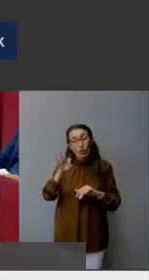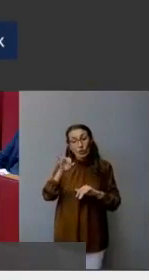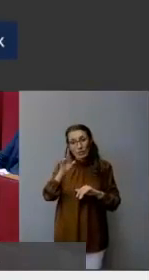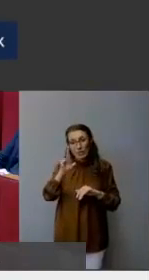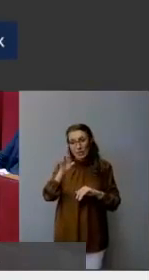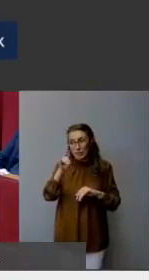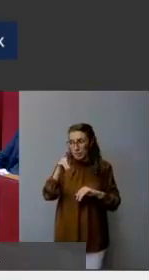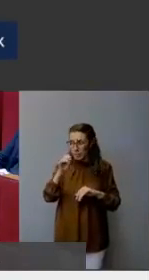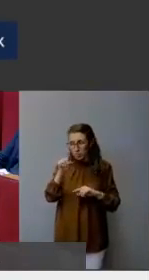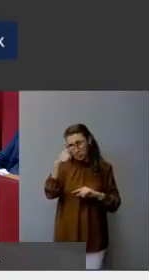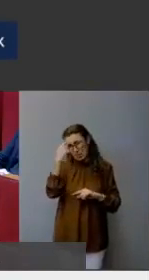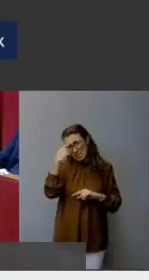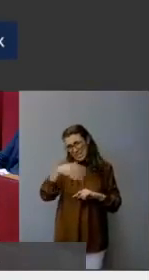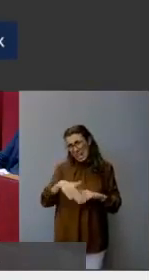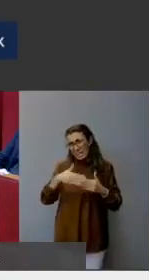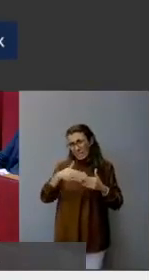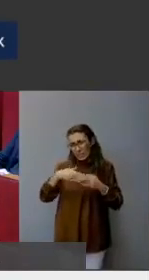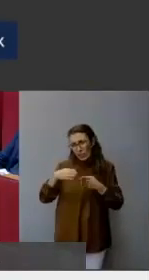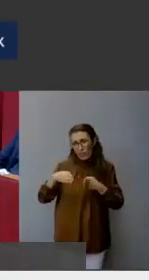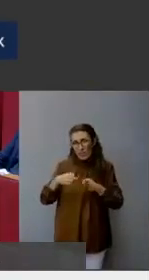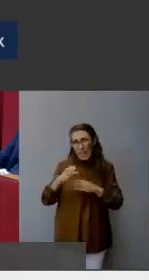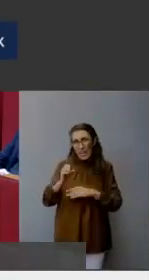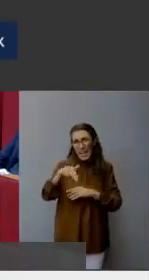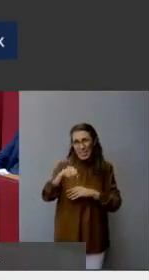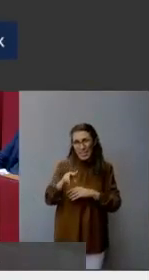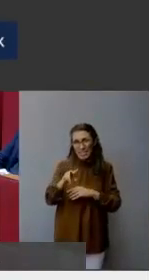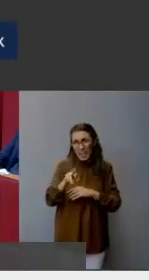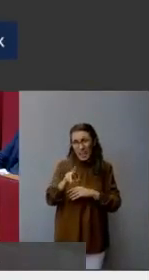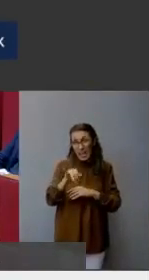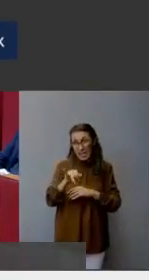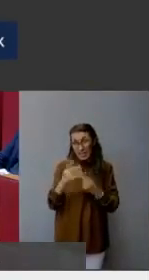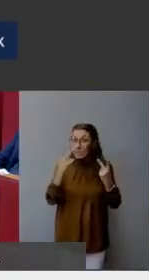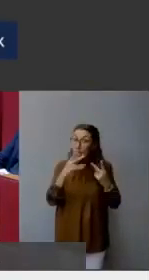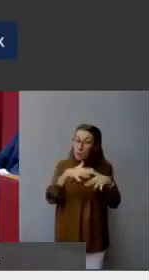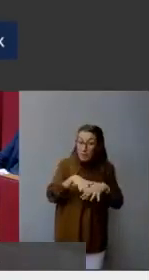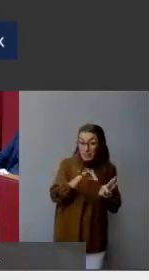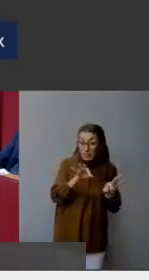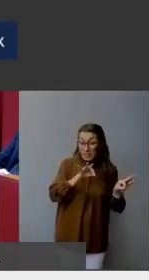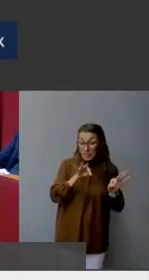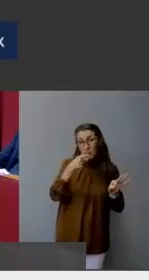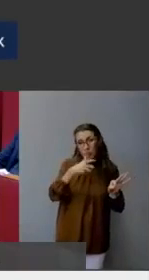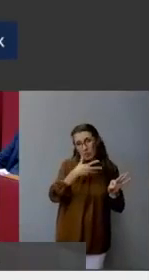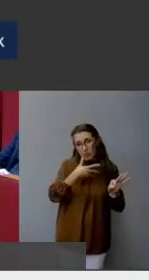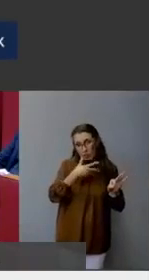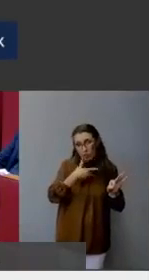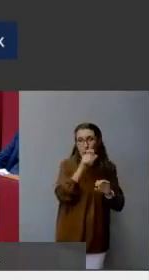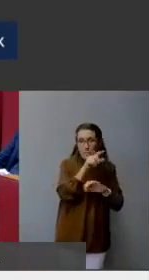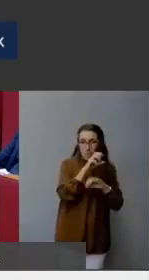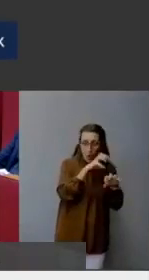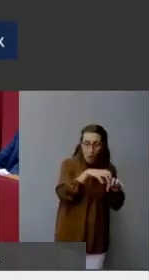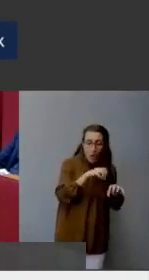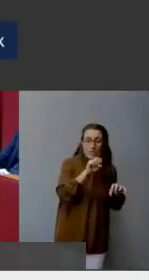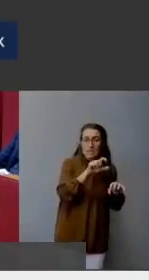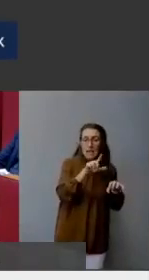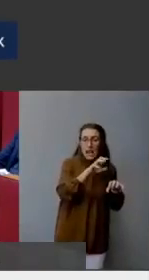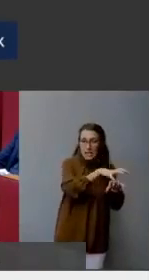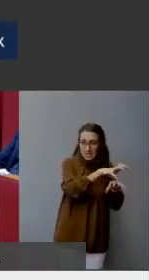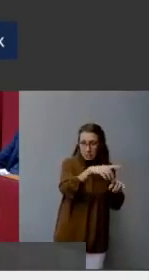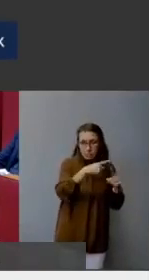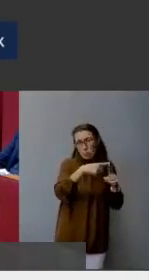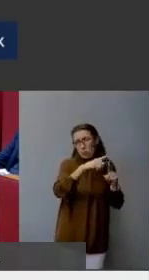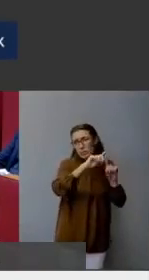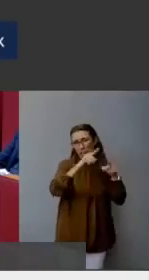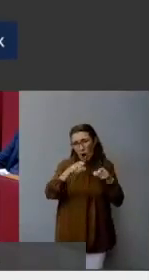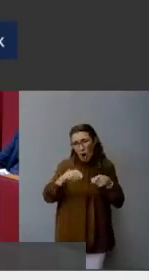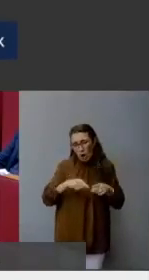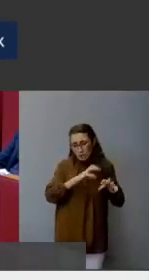vicino a via canevari e strategica per quel territorio perché ci sono le poste l'asl e parecchi negozi di vicinato e la